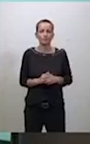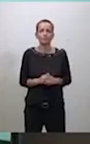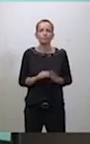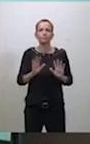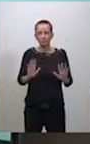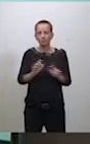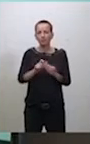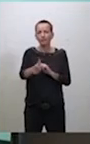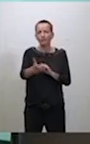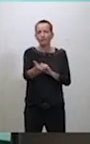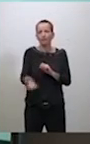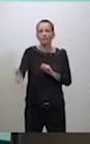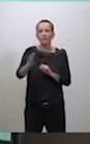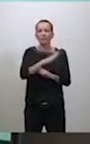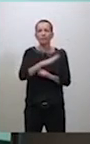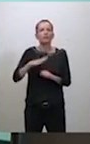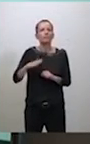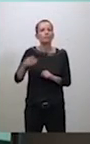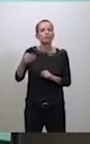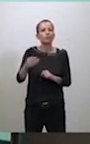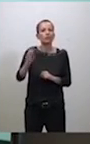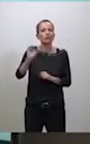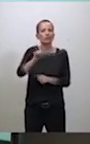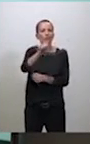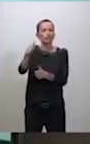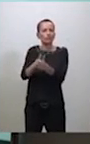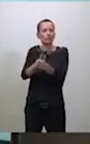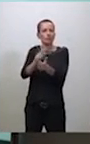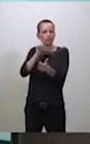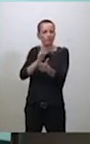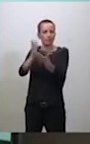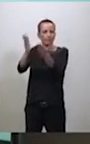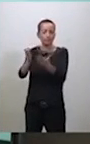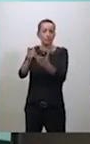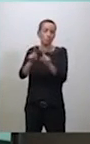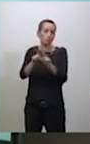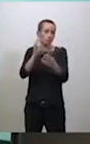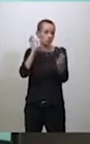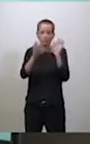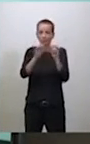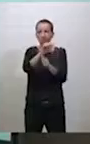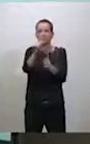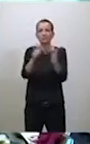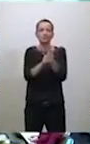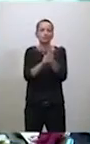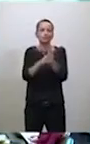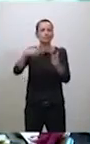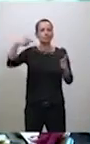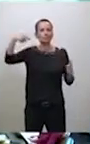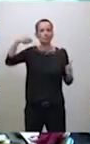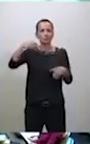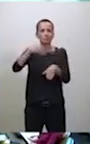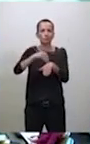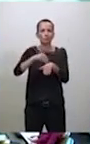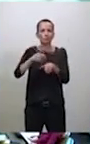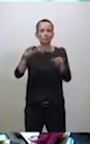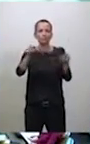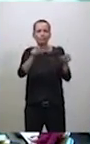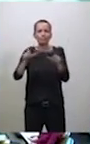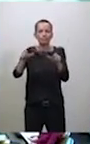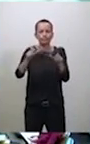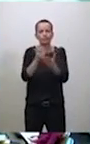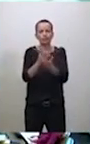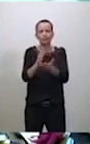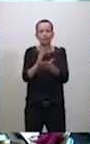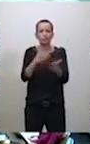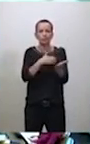parole à Claudine Michier, qui est première adjointe et qui est également vice-présidente du conseil de surveillance du crédit